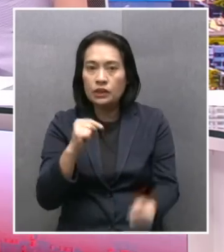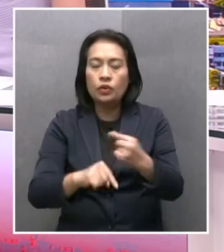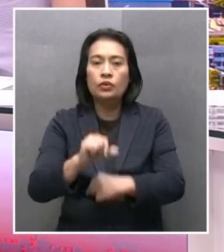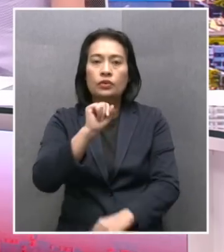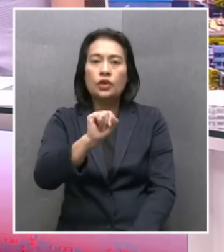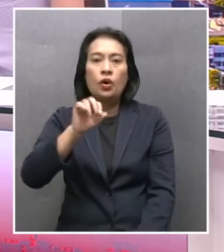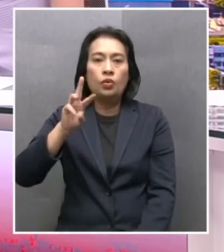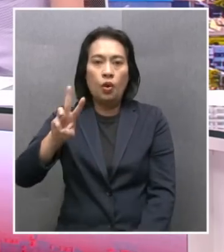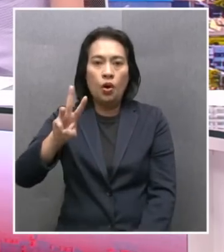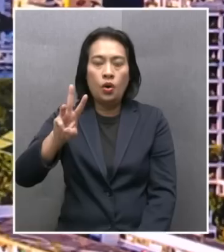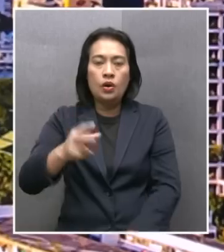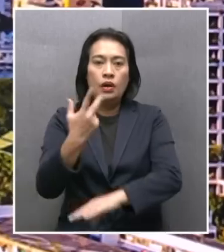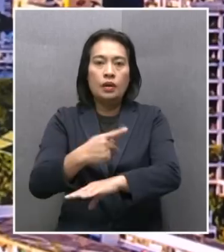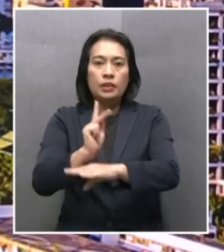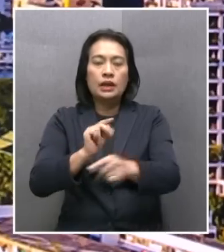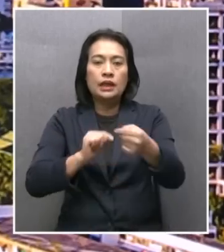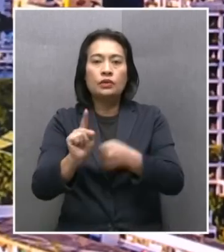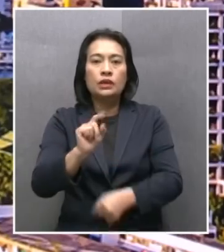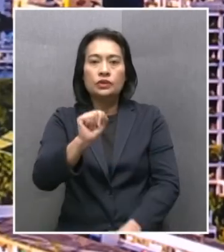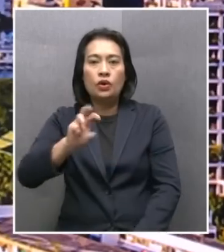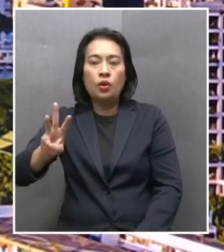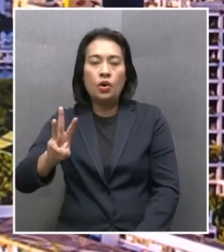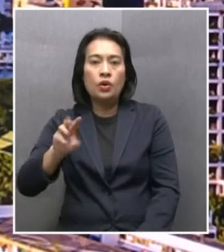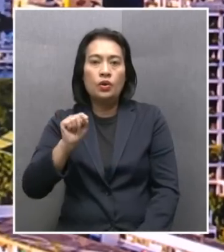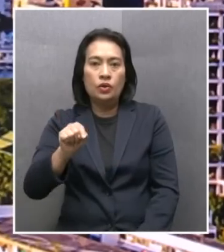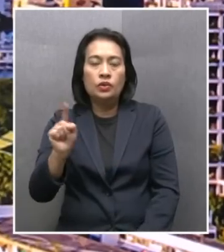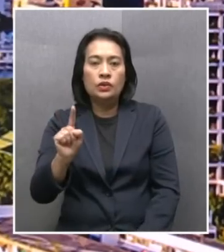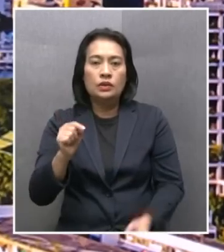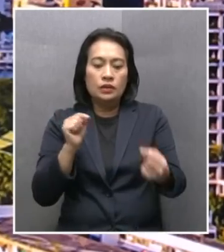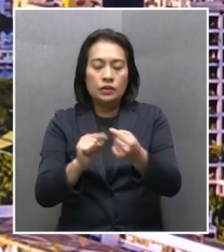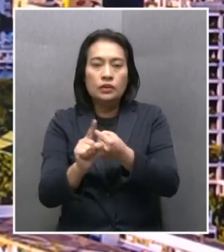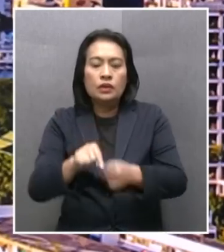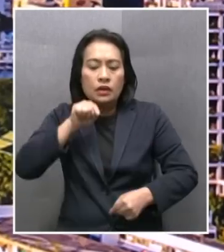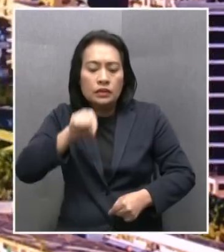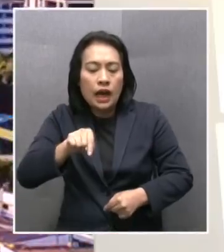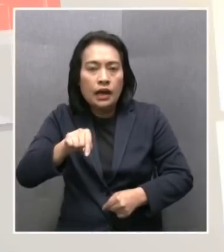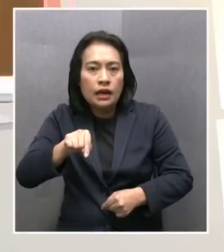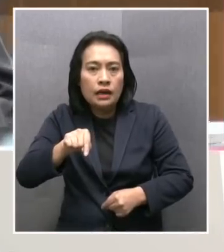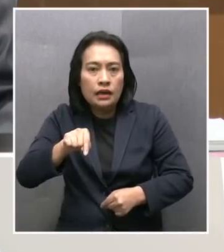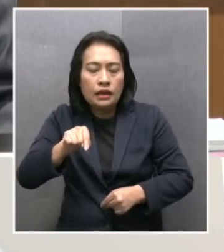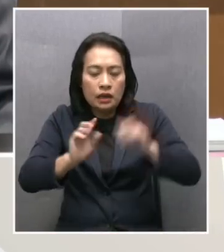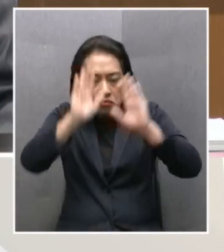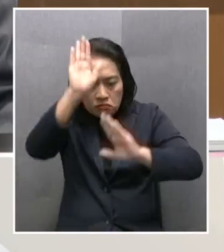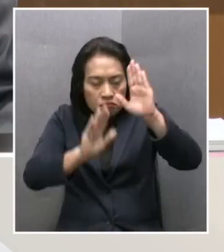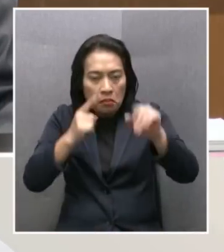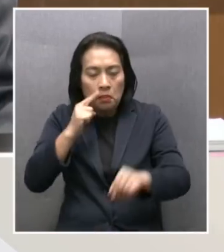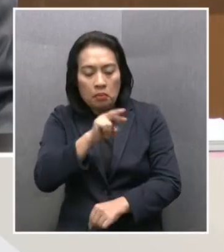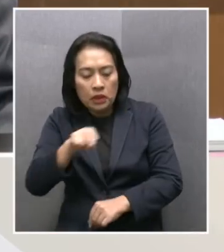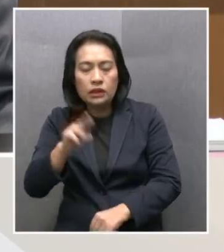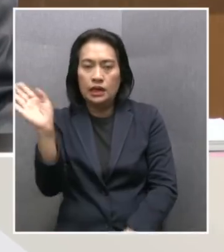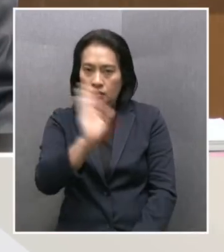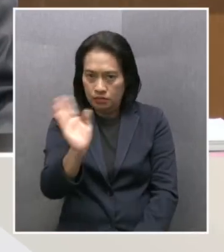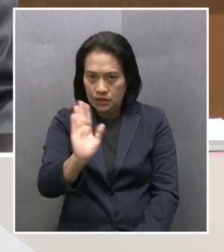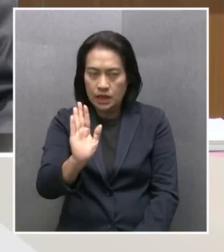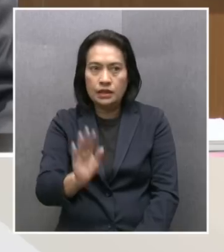บ้างนะคะทางประธานวุฒิสภาก็ยืนยันว่าไม่มีการสั่งการนะคะให้สวจะต้องโหวตไปในทิศทางเดียวกันยืนยันว่าให้